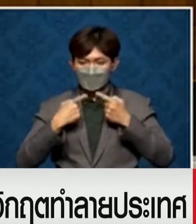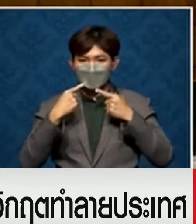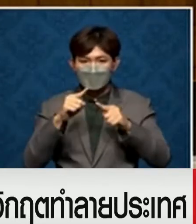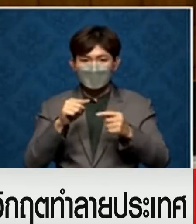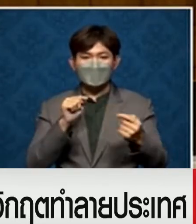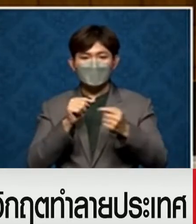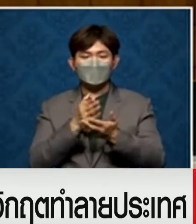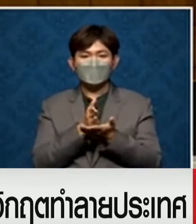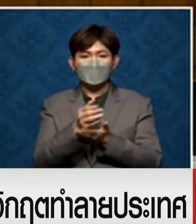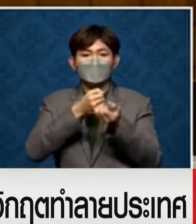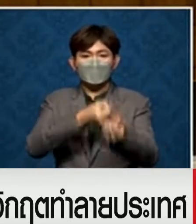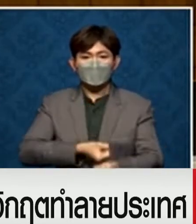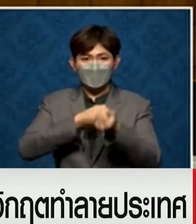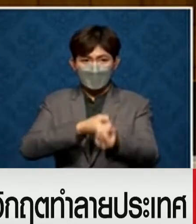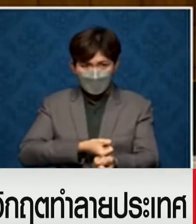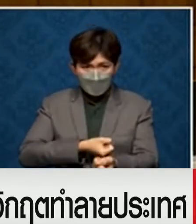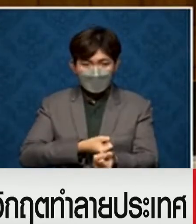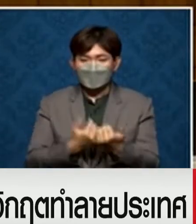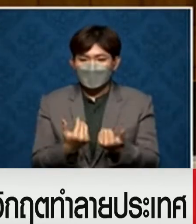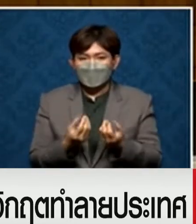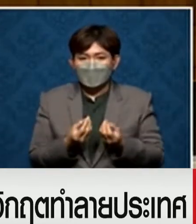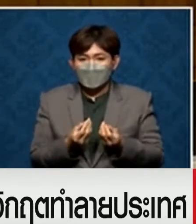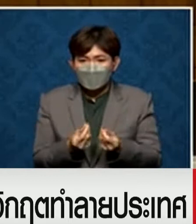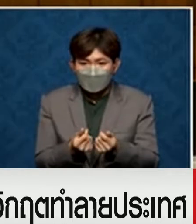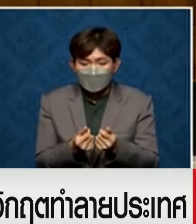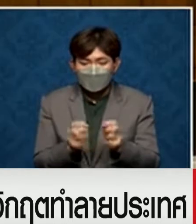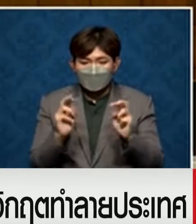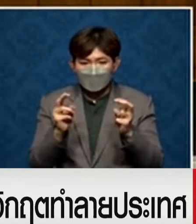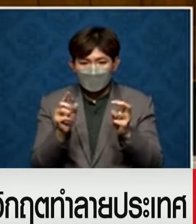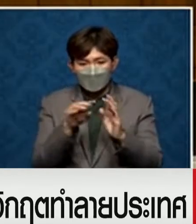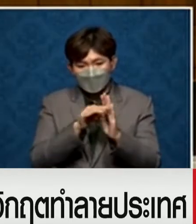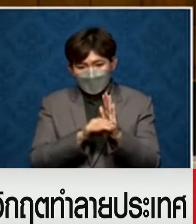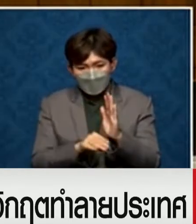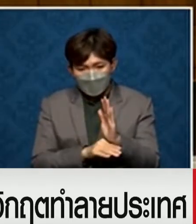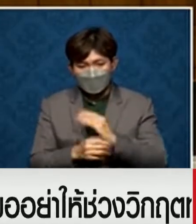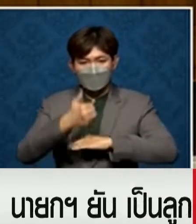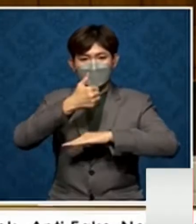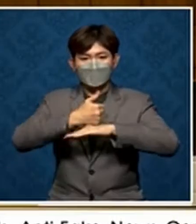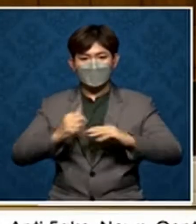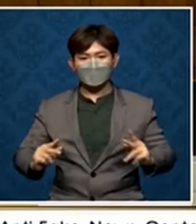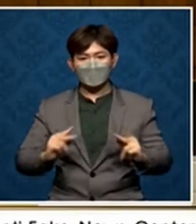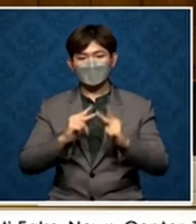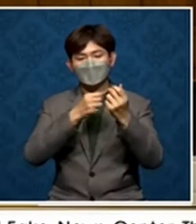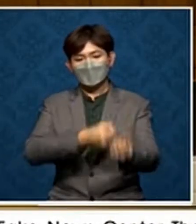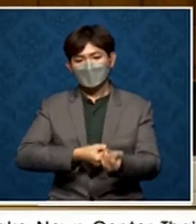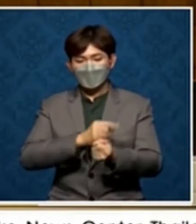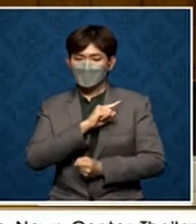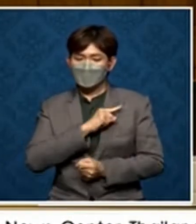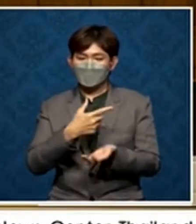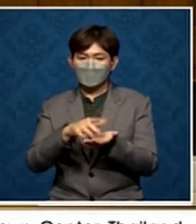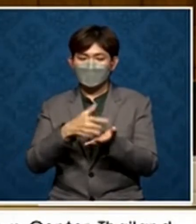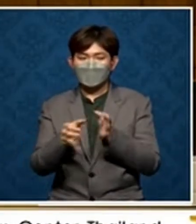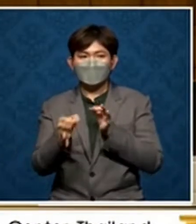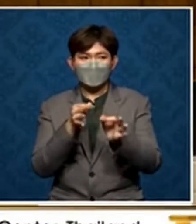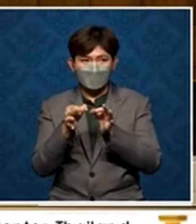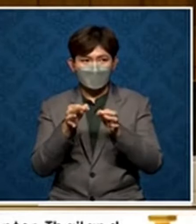ระหว่างทุกมหาอำนาจจะหาว่าเป็นเมืองขึ้นใครพูดอย่างนี้เสียเกียรติภูมิประเทศท่านนายกบอกว่าใน